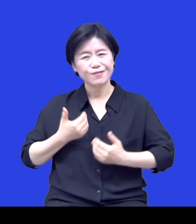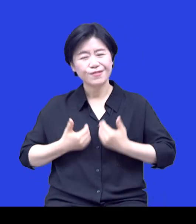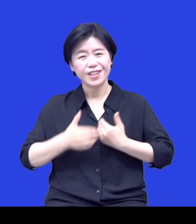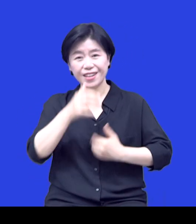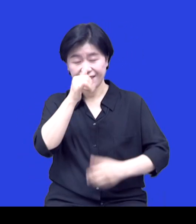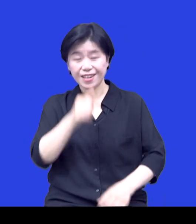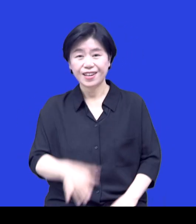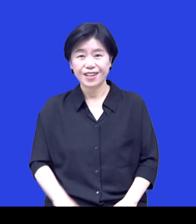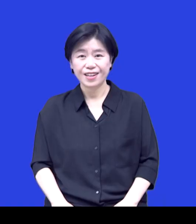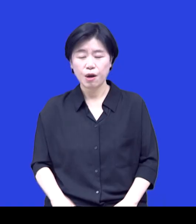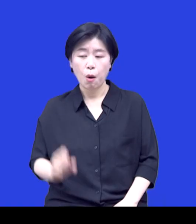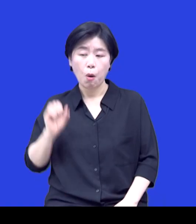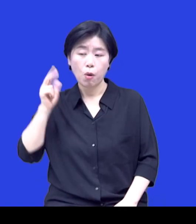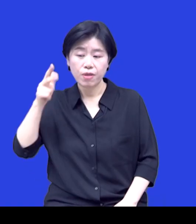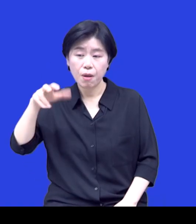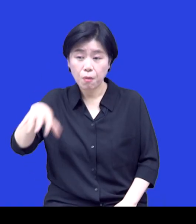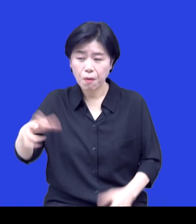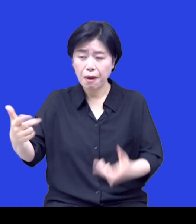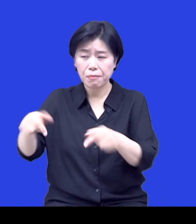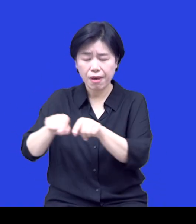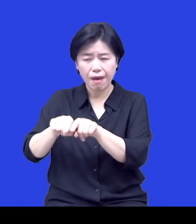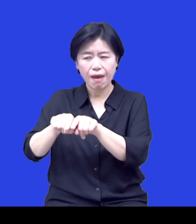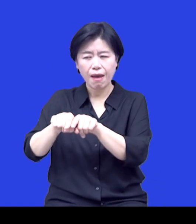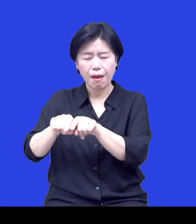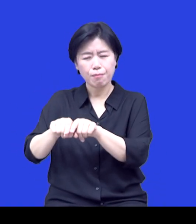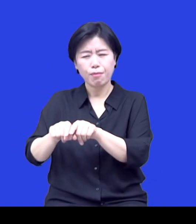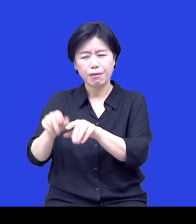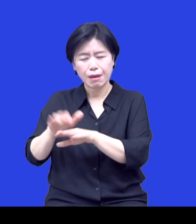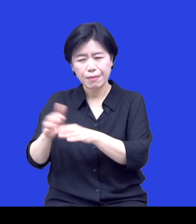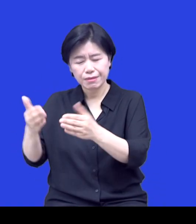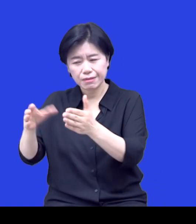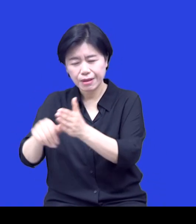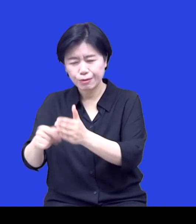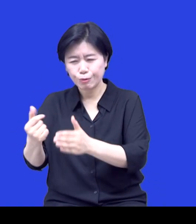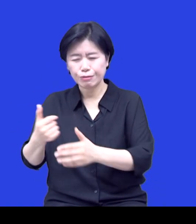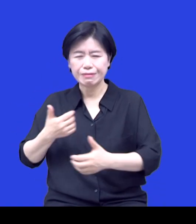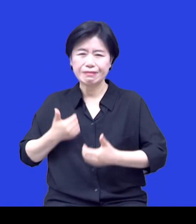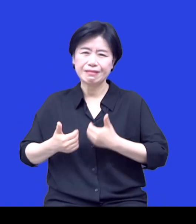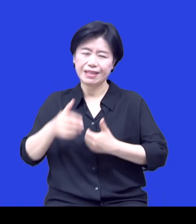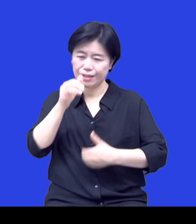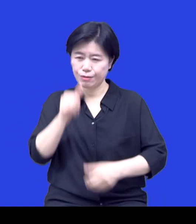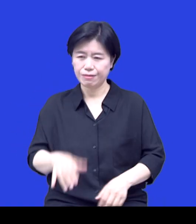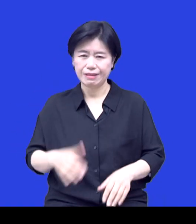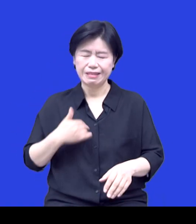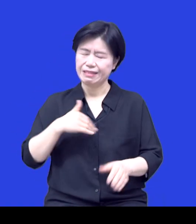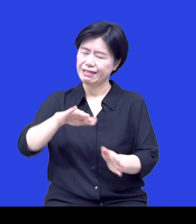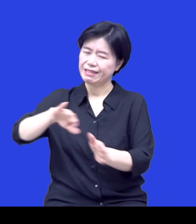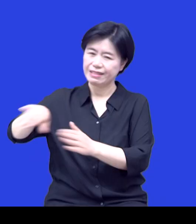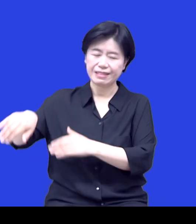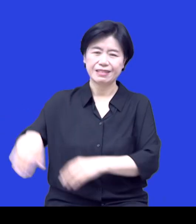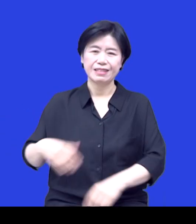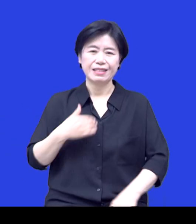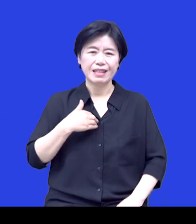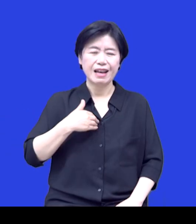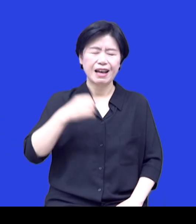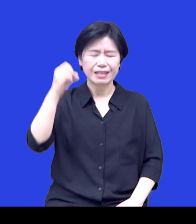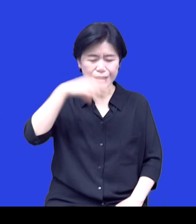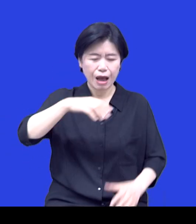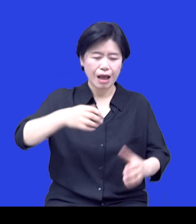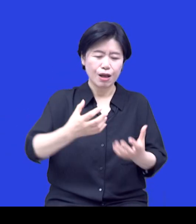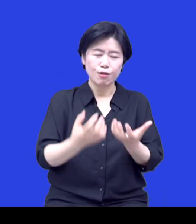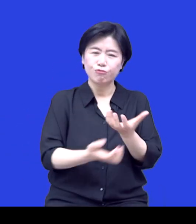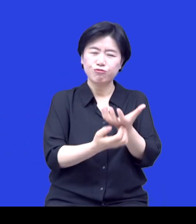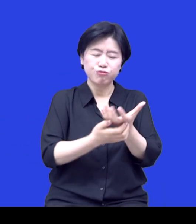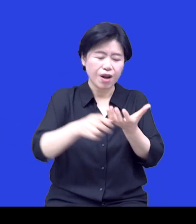분들 리셉션하고 그럴 때 예. 내 자리 아닌 것 같고 예. 저는 지금도 설렁탕 먹고 냉면 먹는 게 편한 사람이에요.